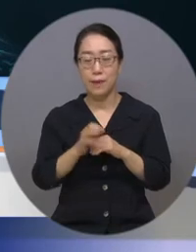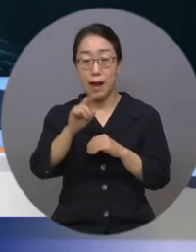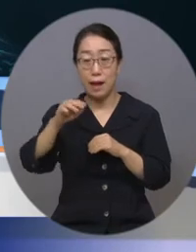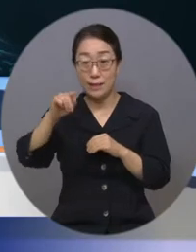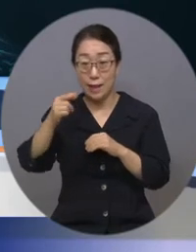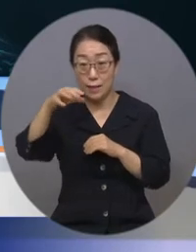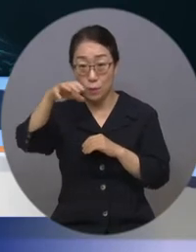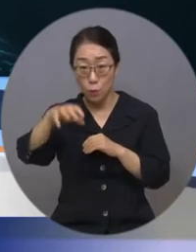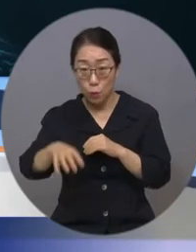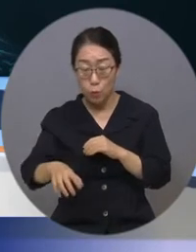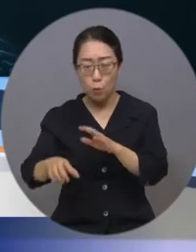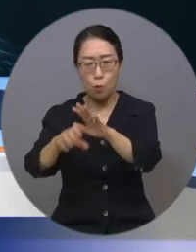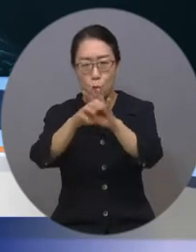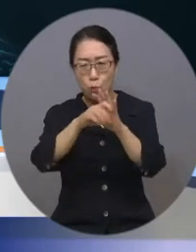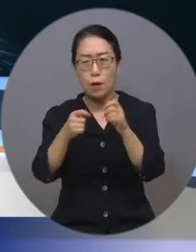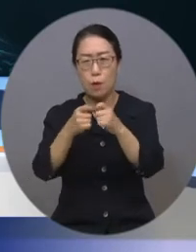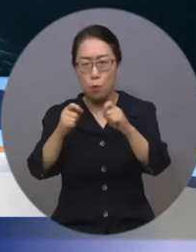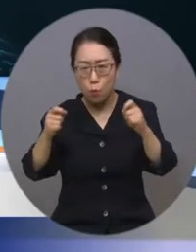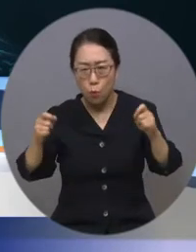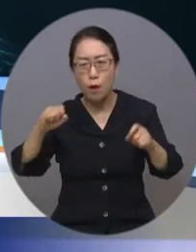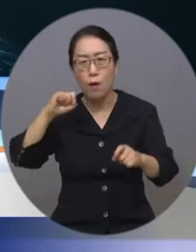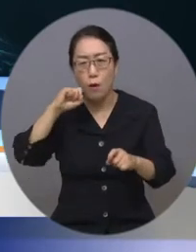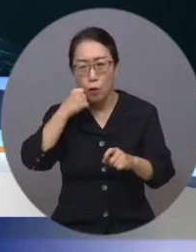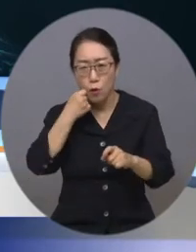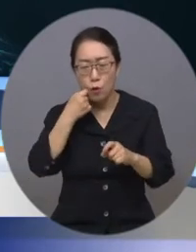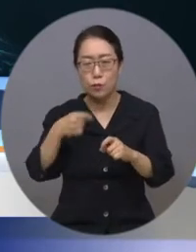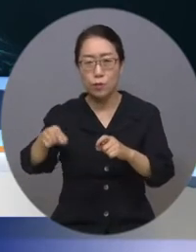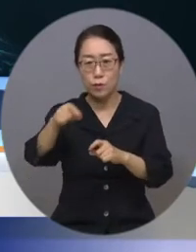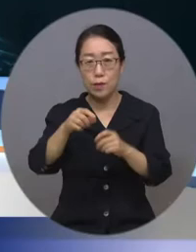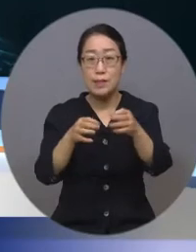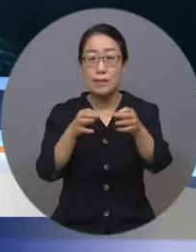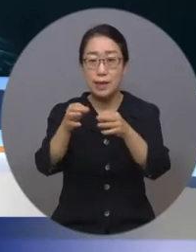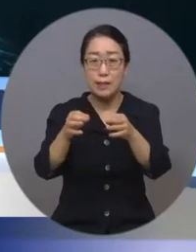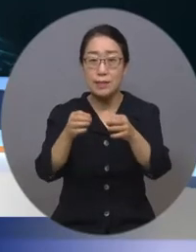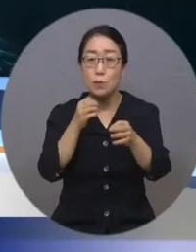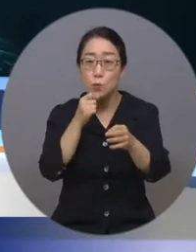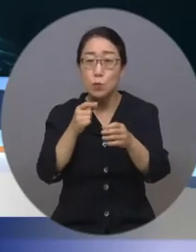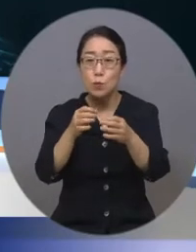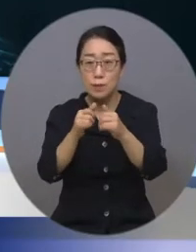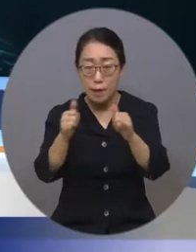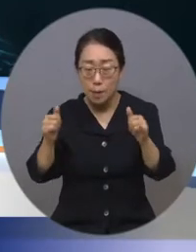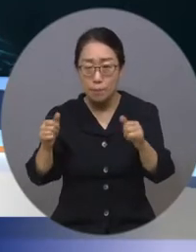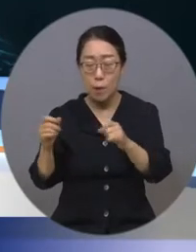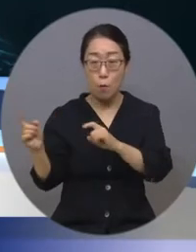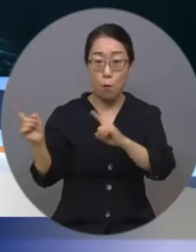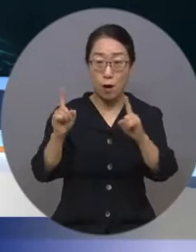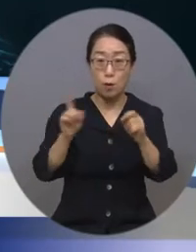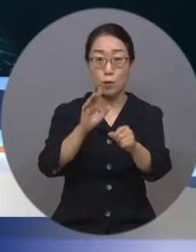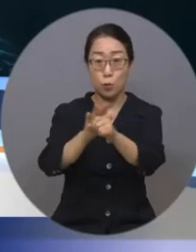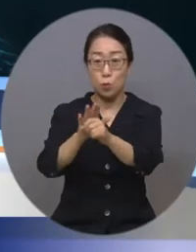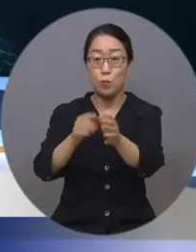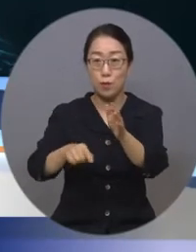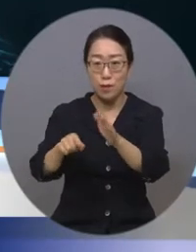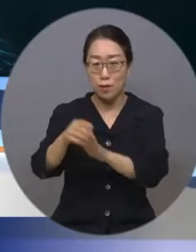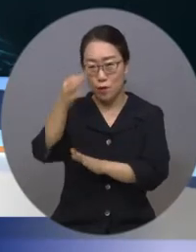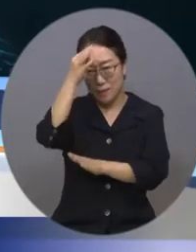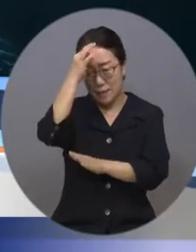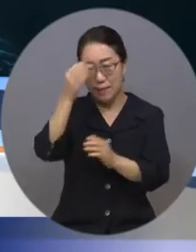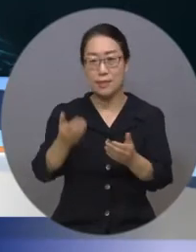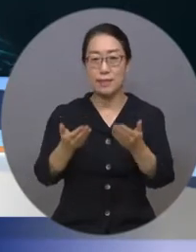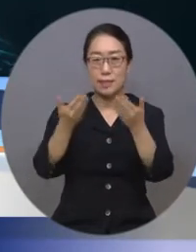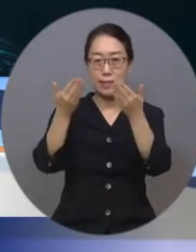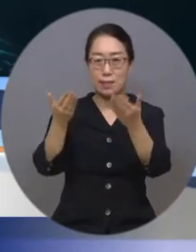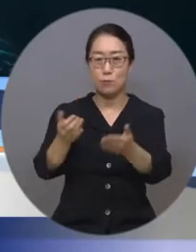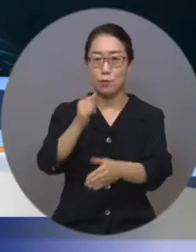아산시에서 코로나19의 장기화로 어려움을 겪는 지역 소상공인들에게 활력과 도움을 주기 위한 뜻깊은 재능 기부가